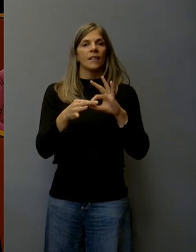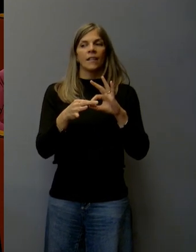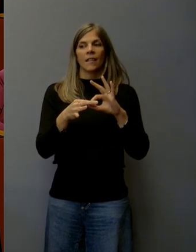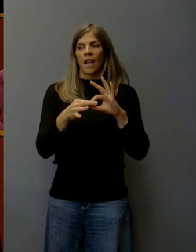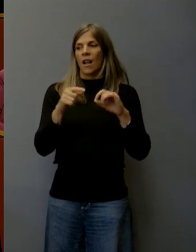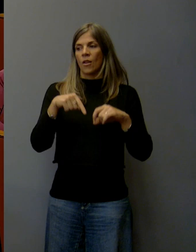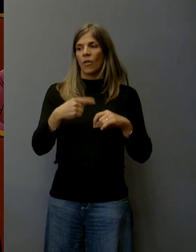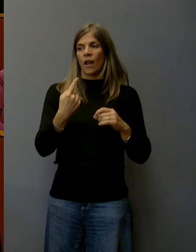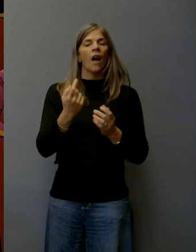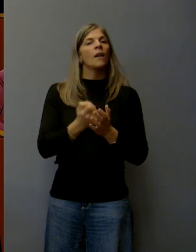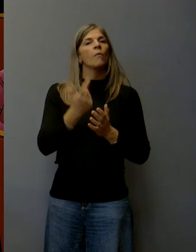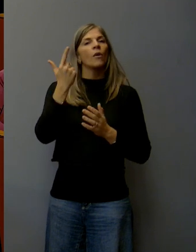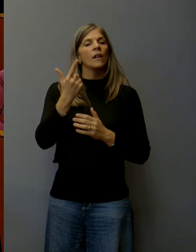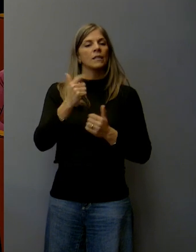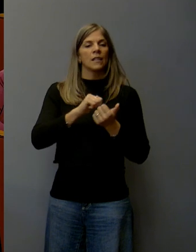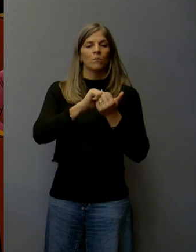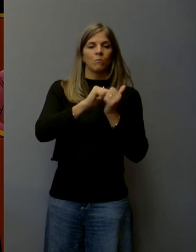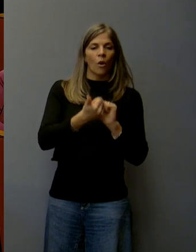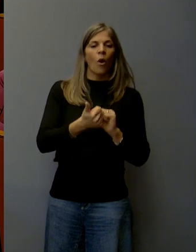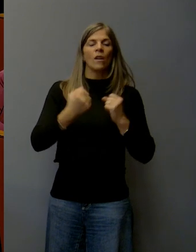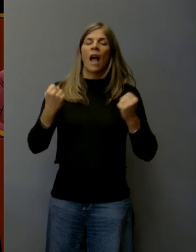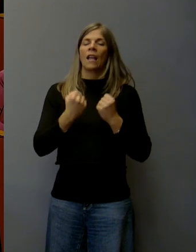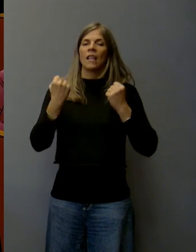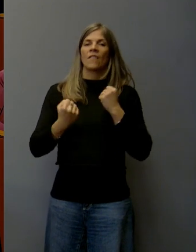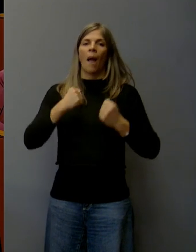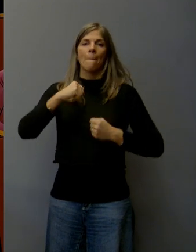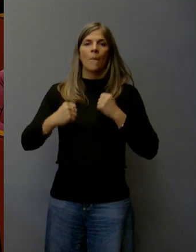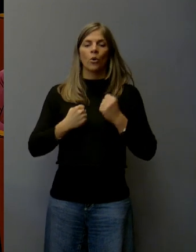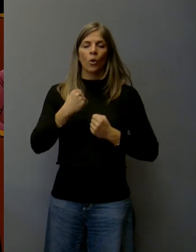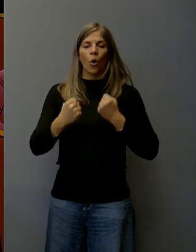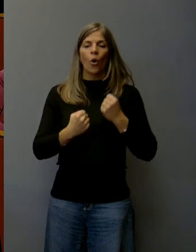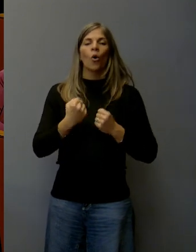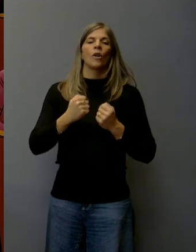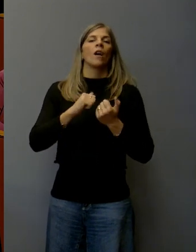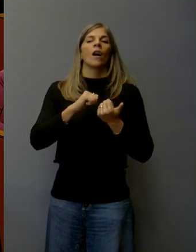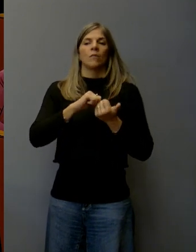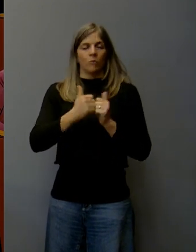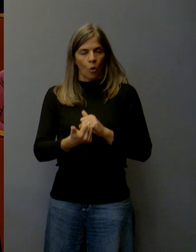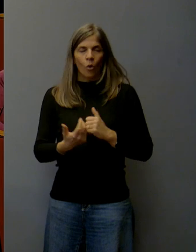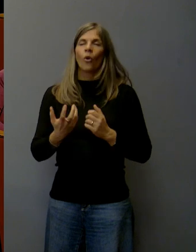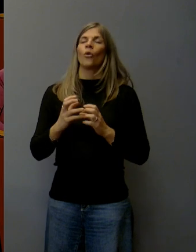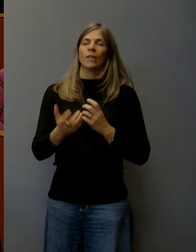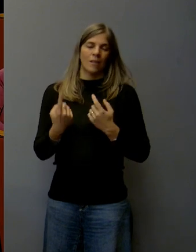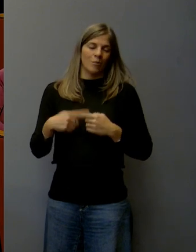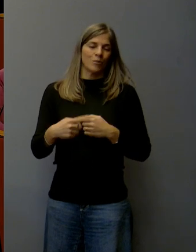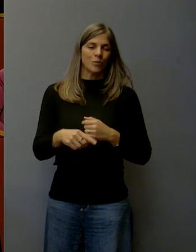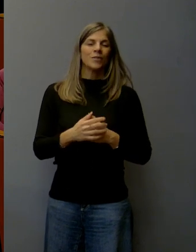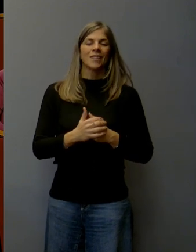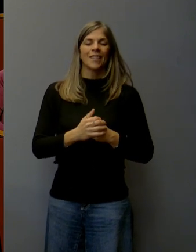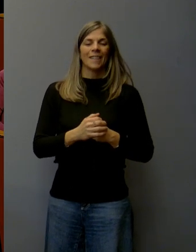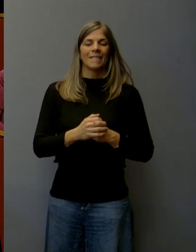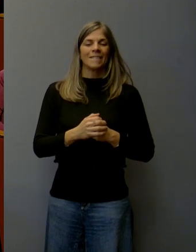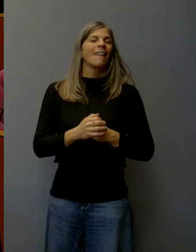Sport dell'attività motoria e sportiva così come si Si sottolinea nel